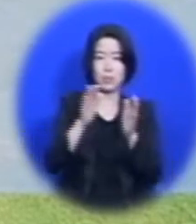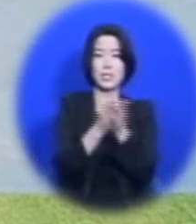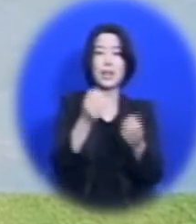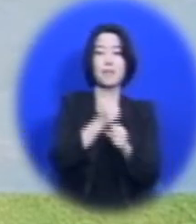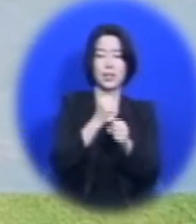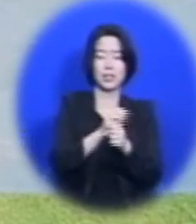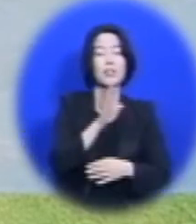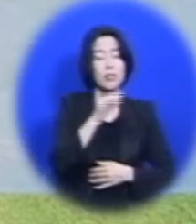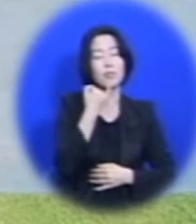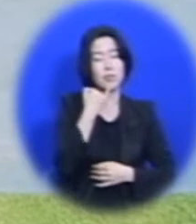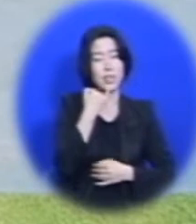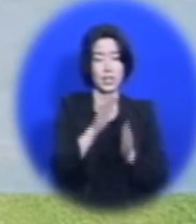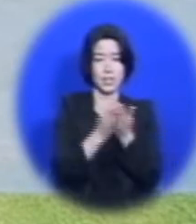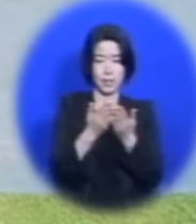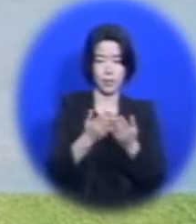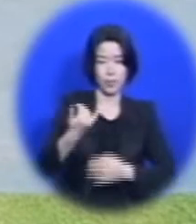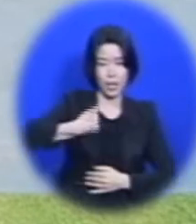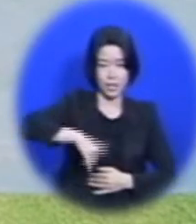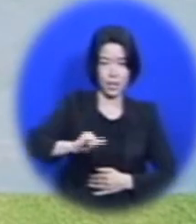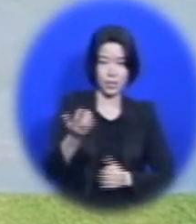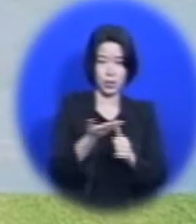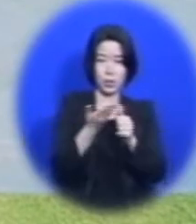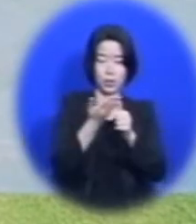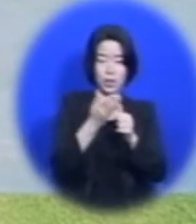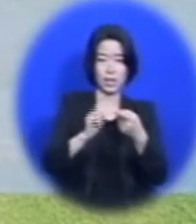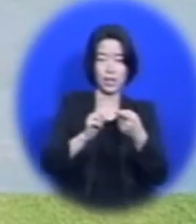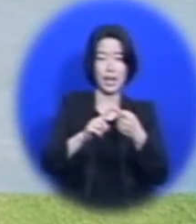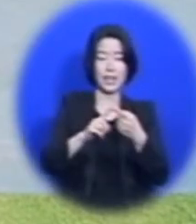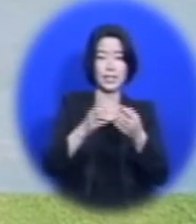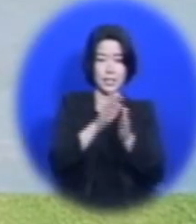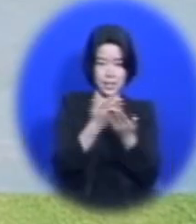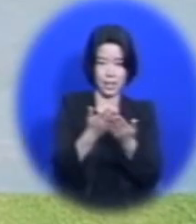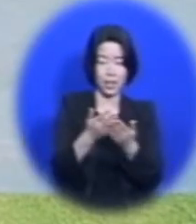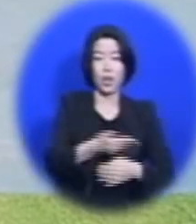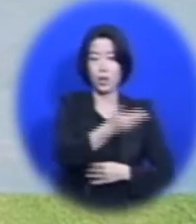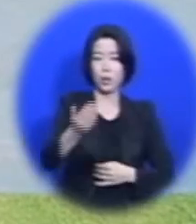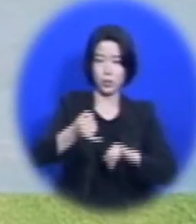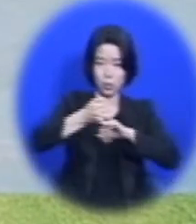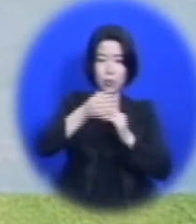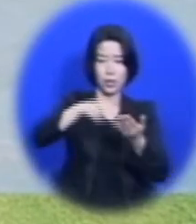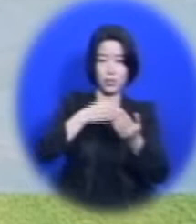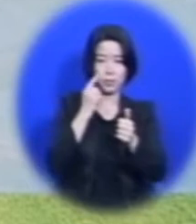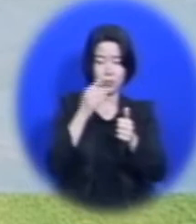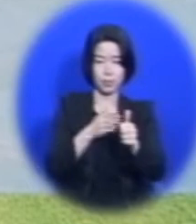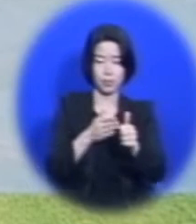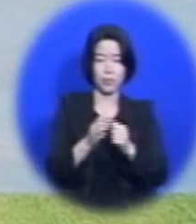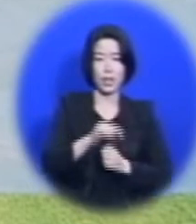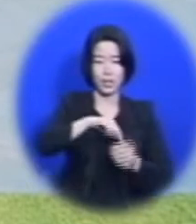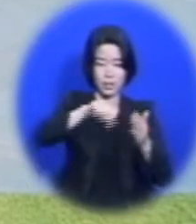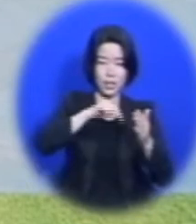쓰셨습니다. 자녀 교육에 대한 책인데 교우들도 꼭 한번 읽어보셨으면 좋겠어요. 그 책